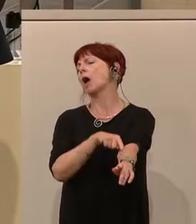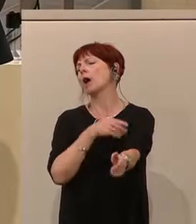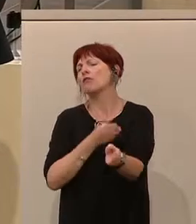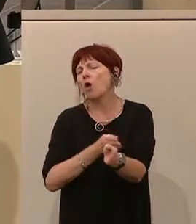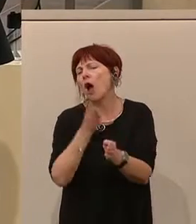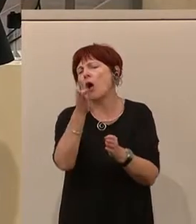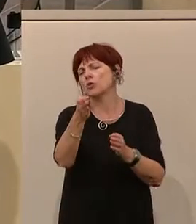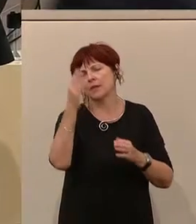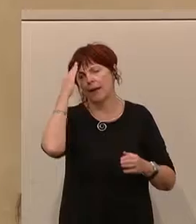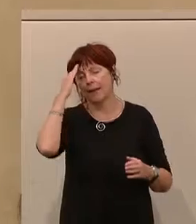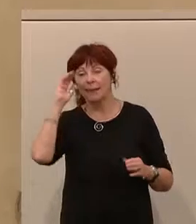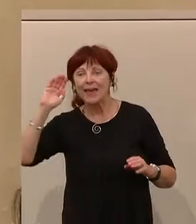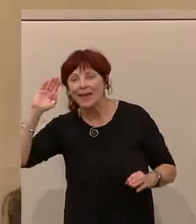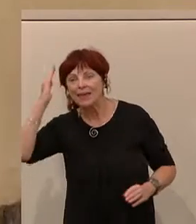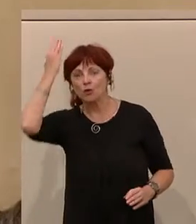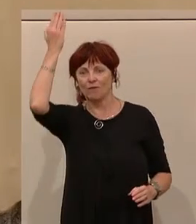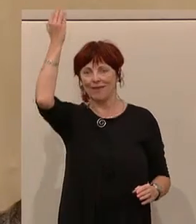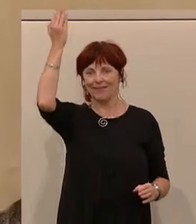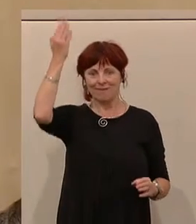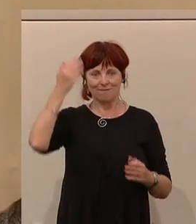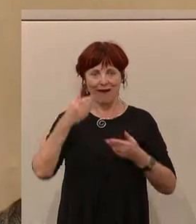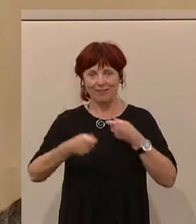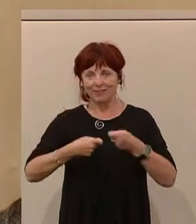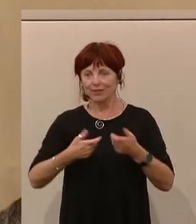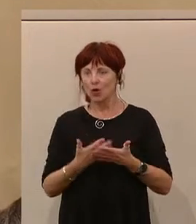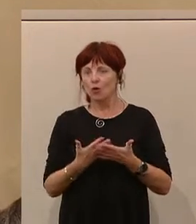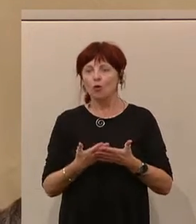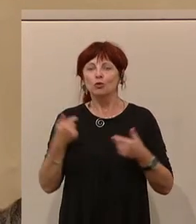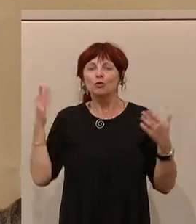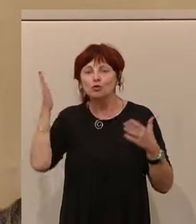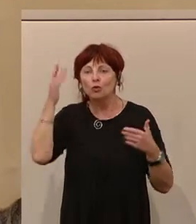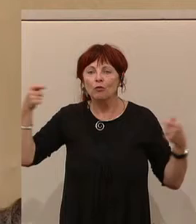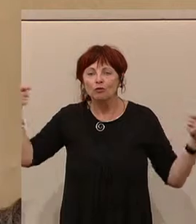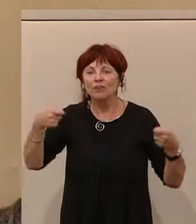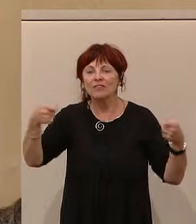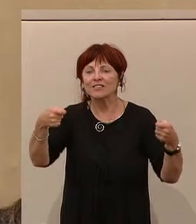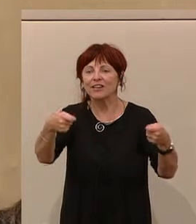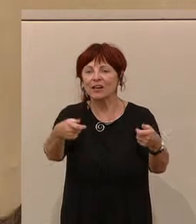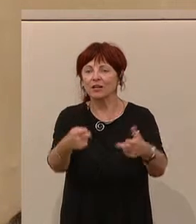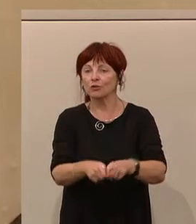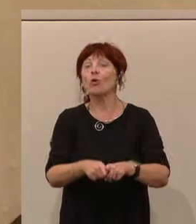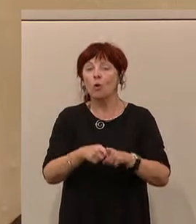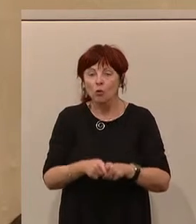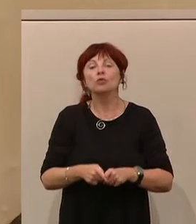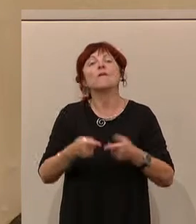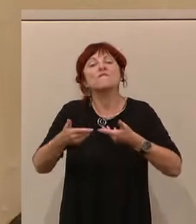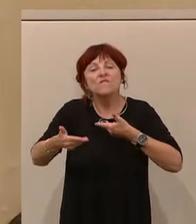handeln, Zukunftsinvestitionen zu tätigen und in den Wirtschaftsstandort Österreichs zu